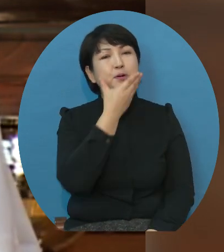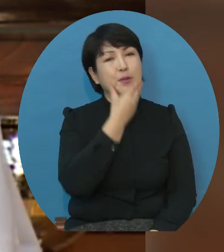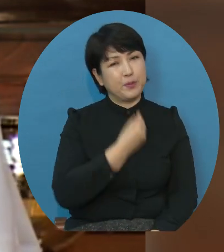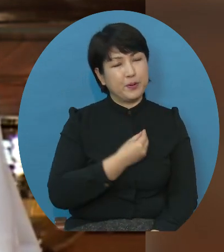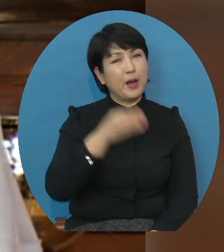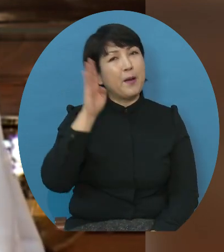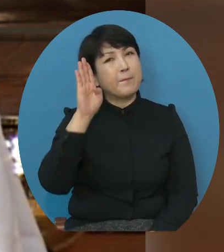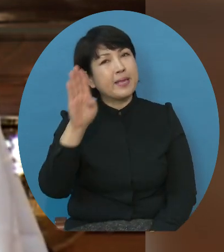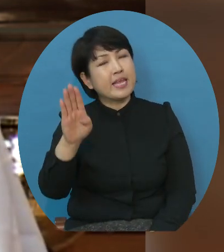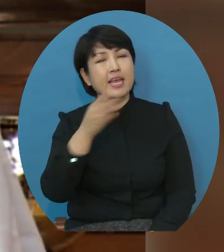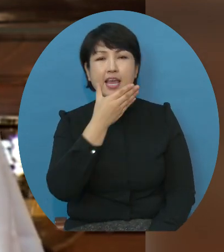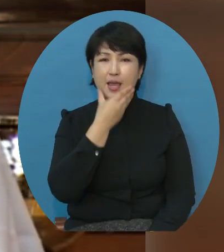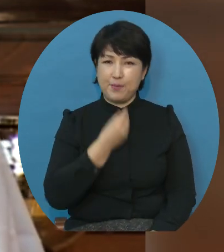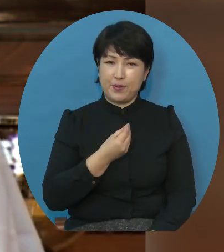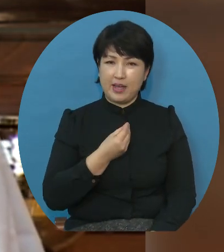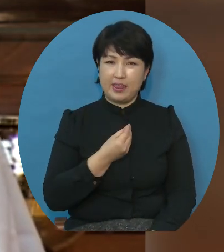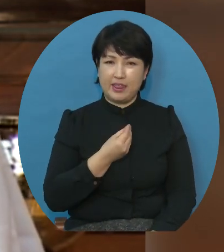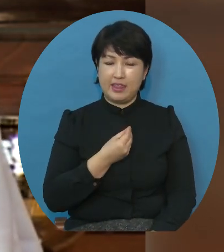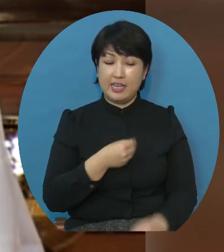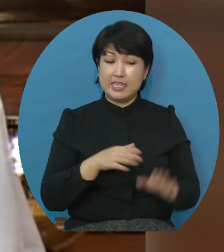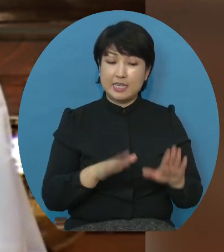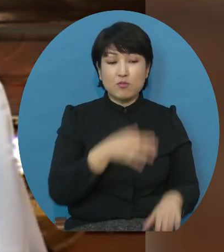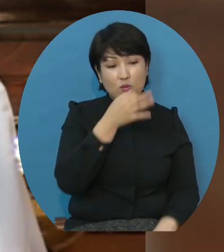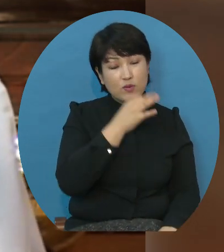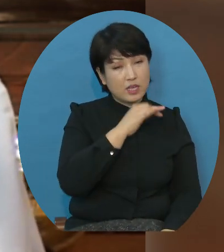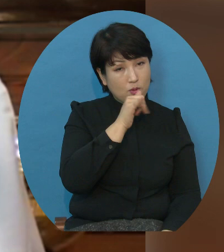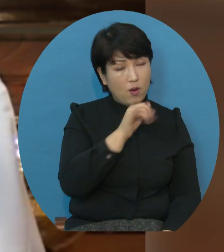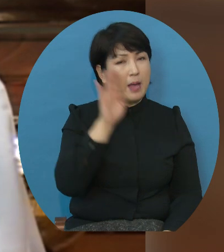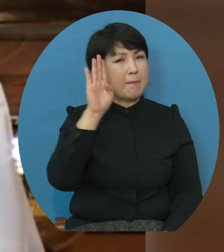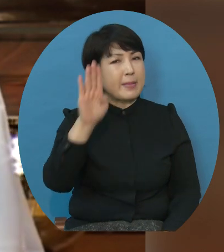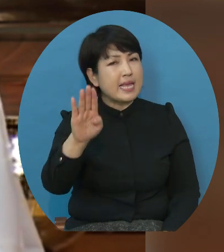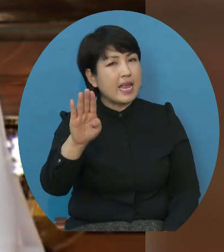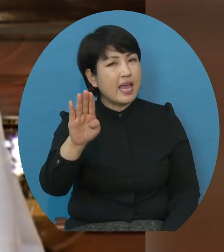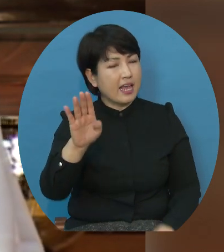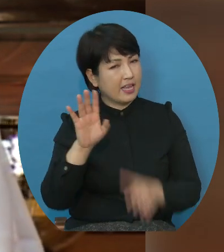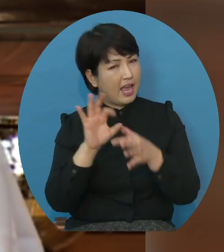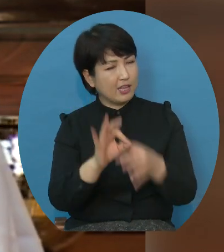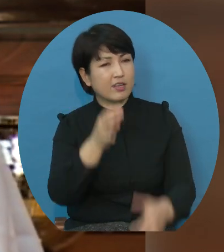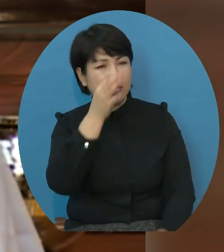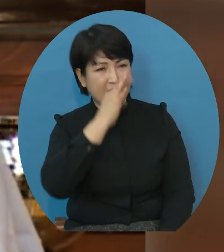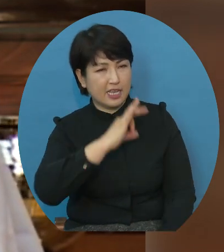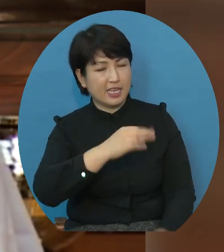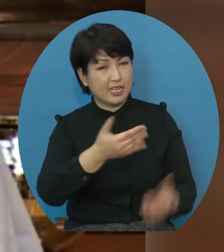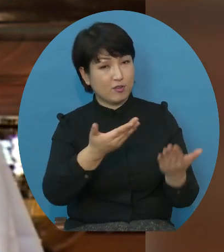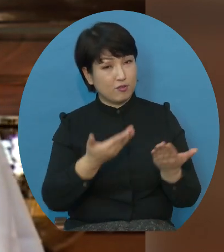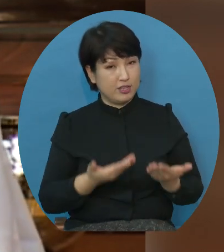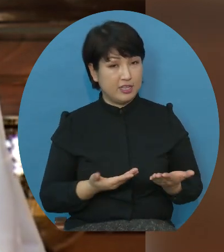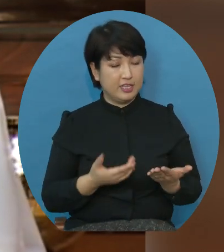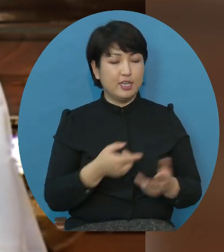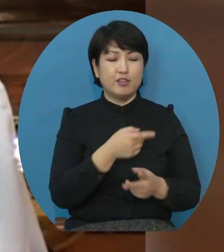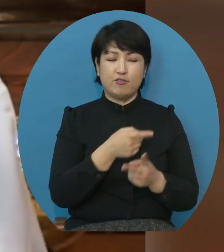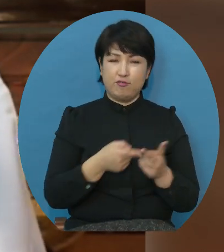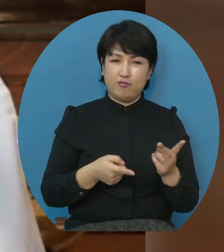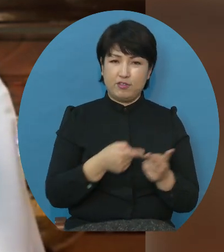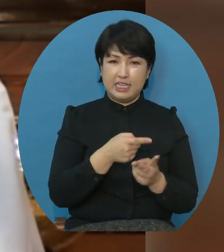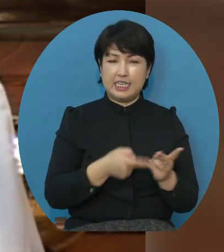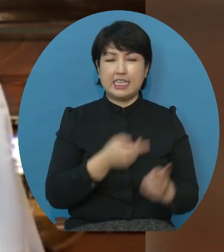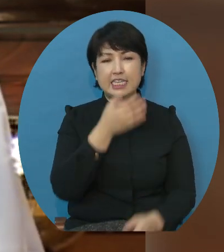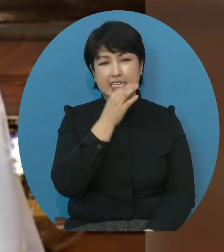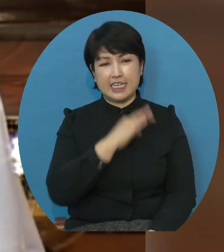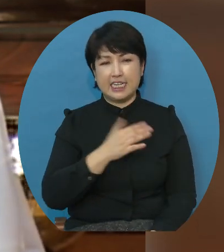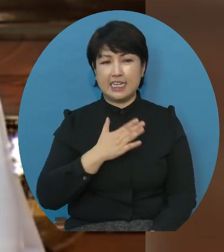행복하고 미래에도 행복하 현재도 이익이 되고 미래도 이익이 되나 이런 두 가지